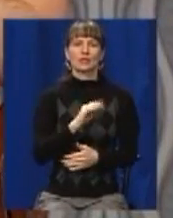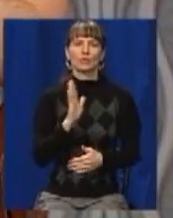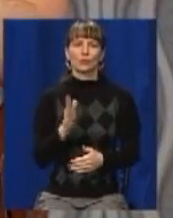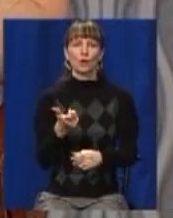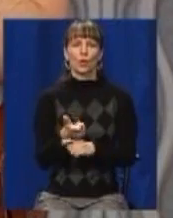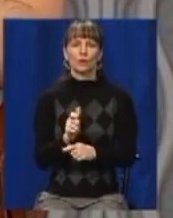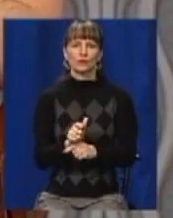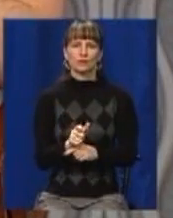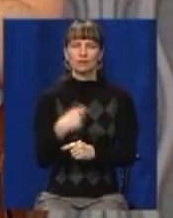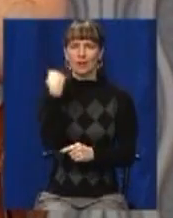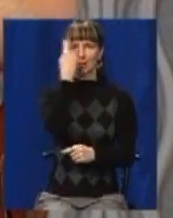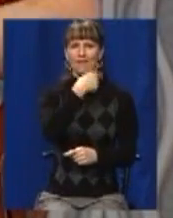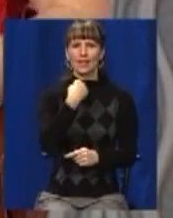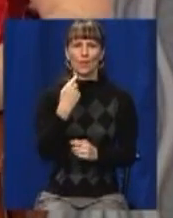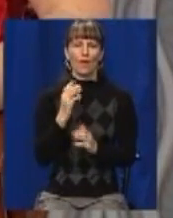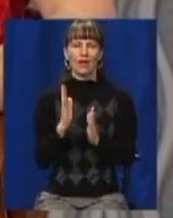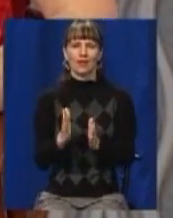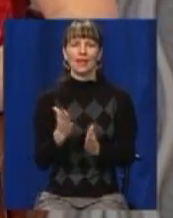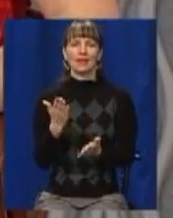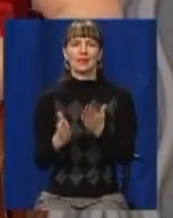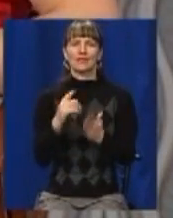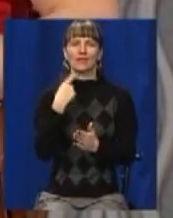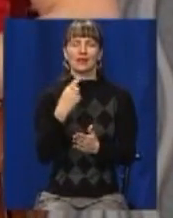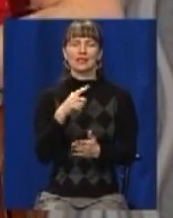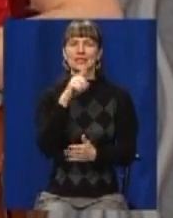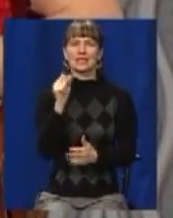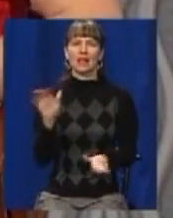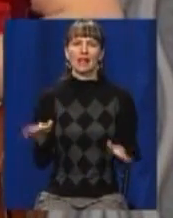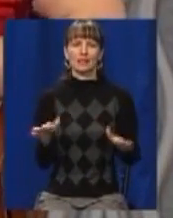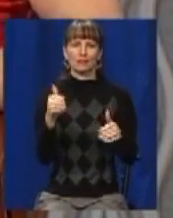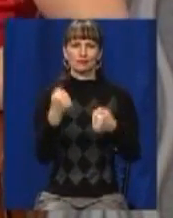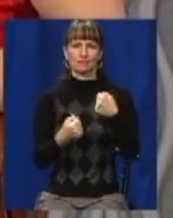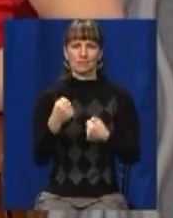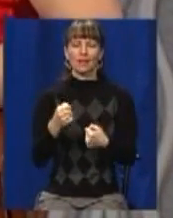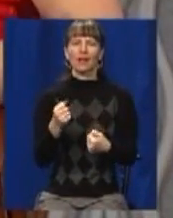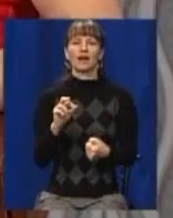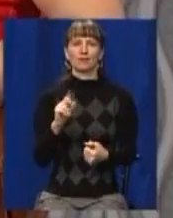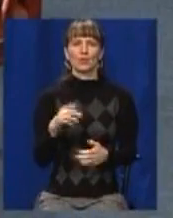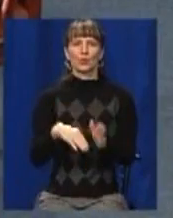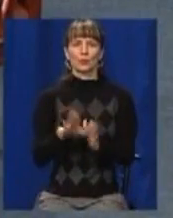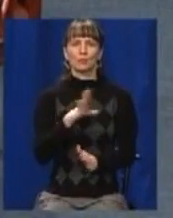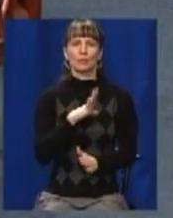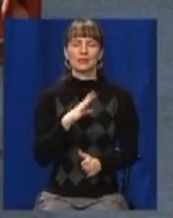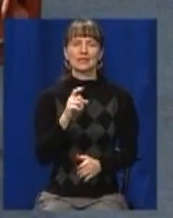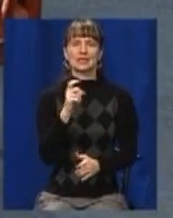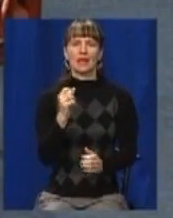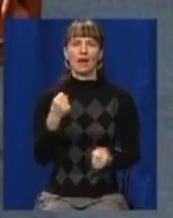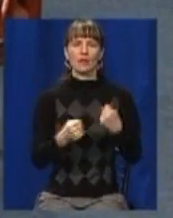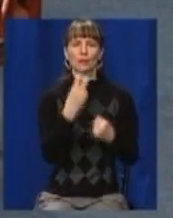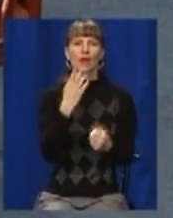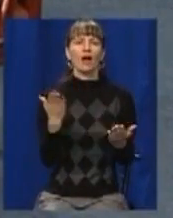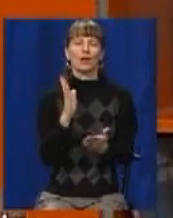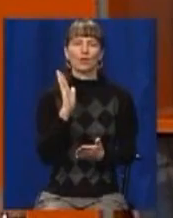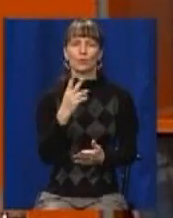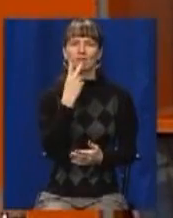дуже і дуже навіть індивідуальним. Ну якщо казати за літаючі автівки, то от мені здається, що краще було б за все почати саме з автівок, подивитися, як воно